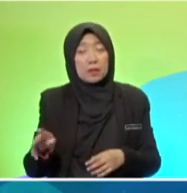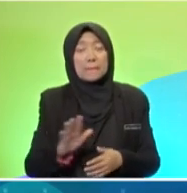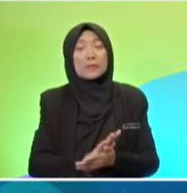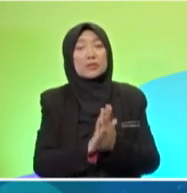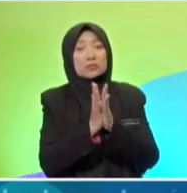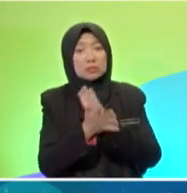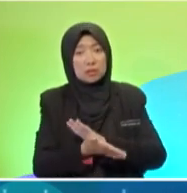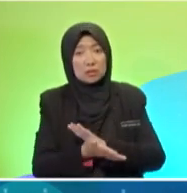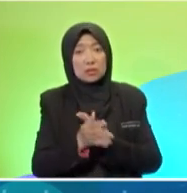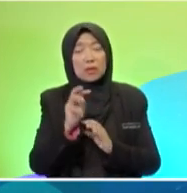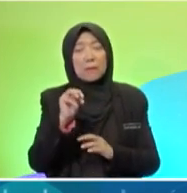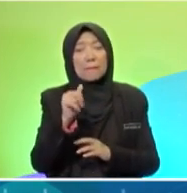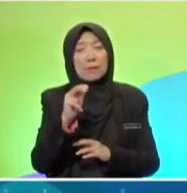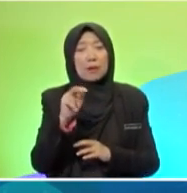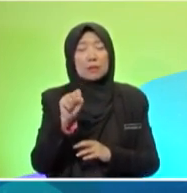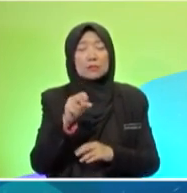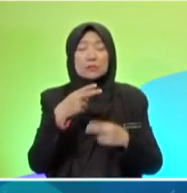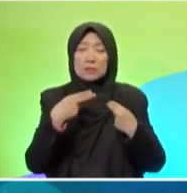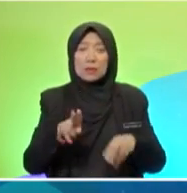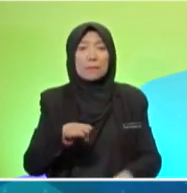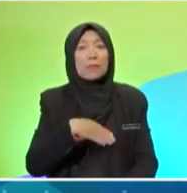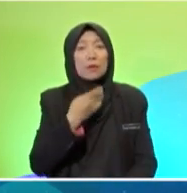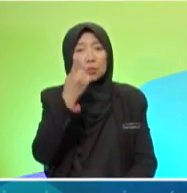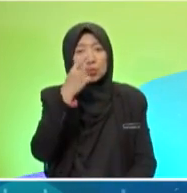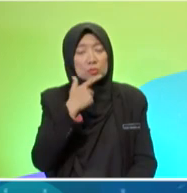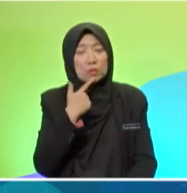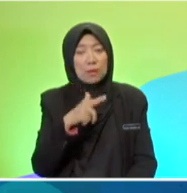hilang kebahagiaan untuk selamanya